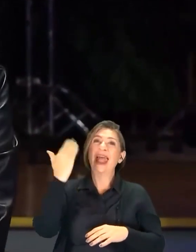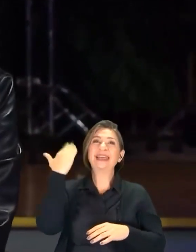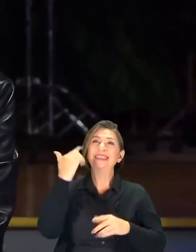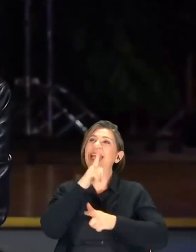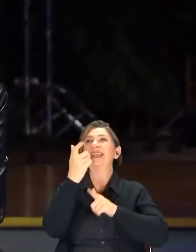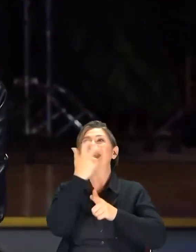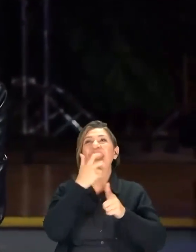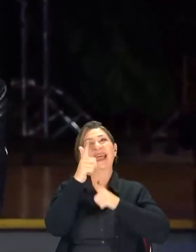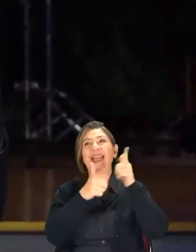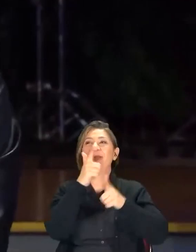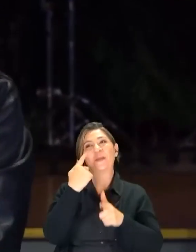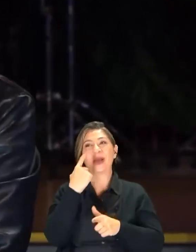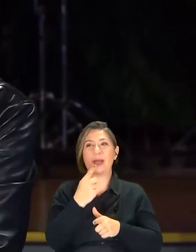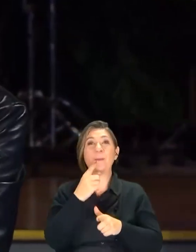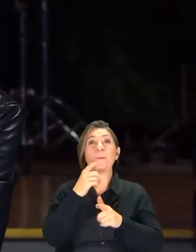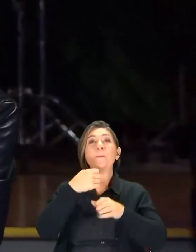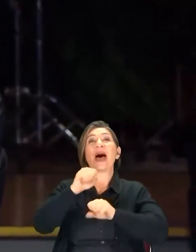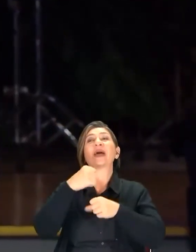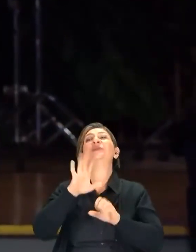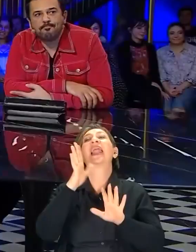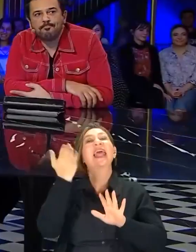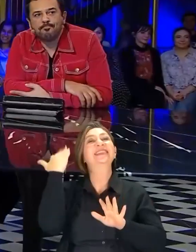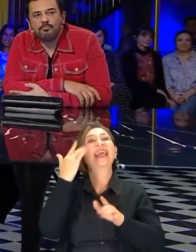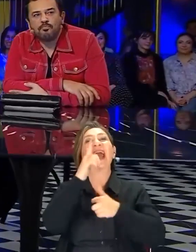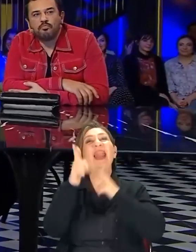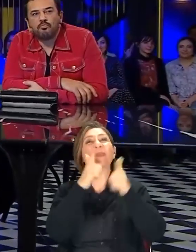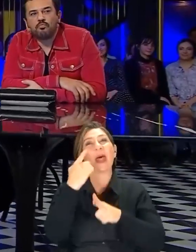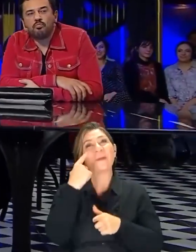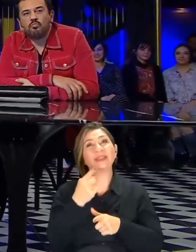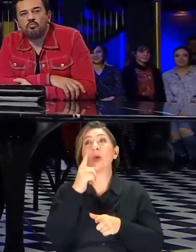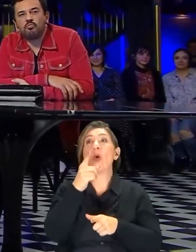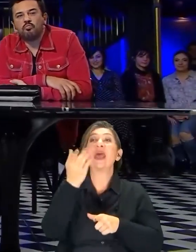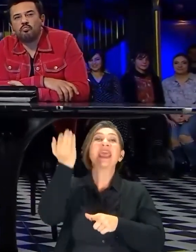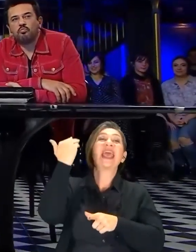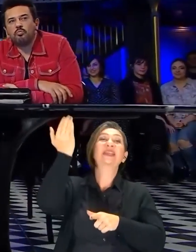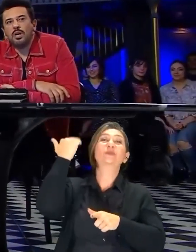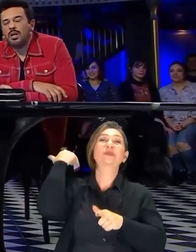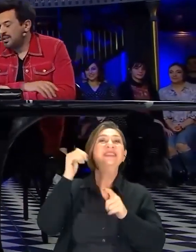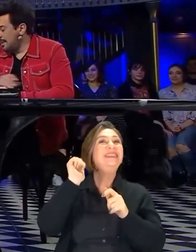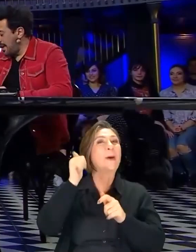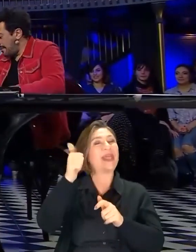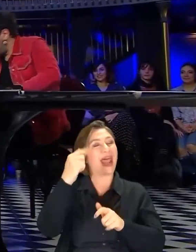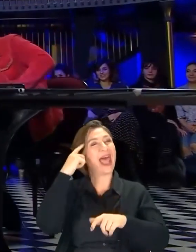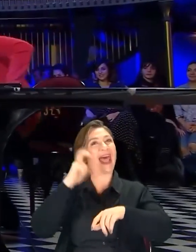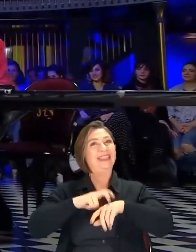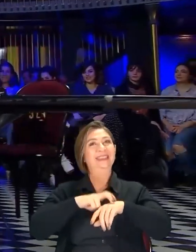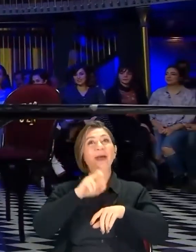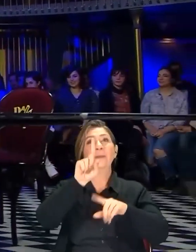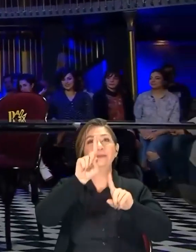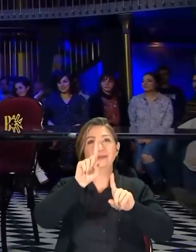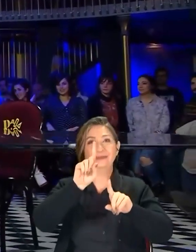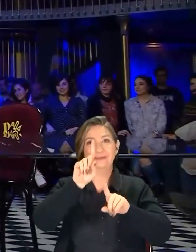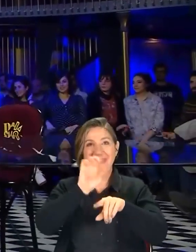kliplere bir bakalım marangoz değil eski klipler eski kliplere bir bakacağız Böylece de o geçmiş günleri anacağız bir bir saniye